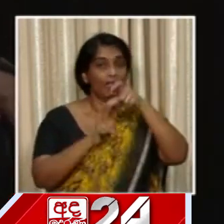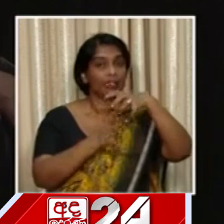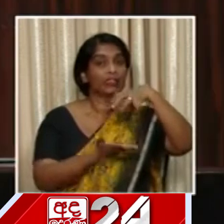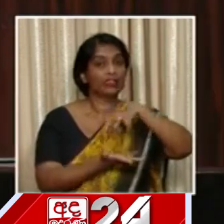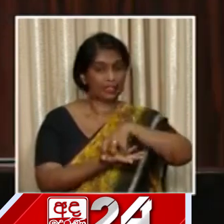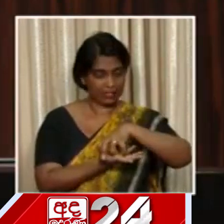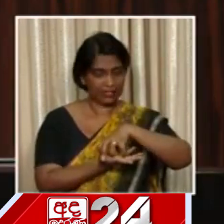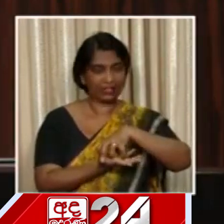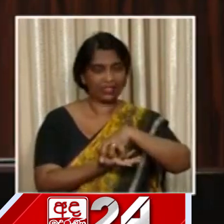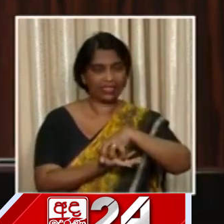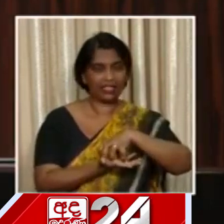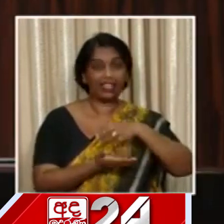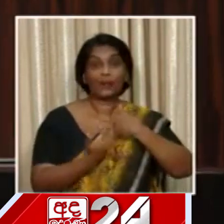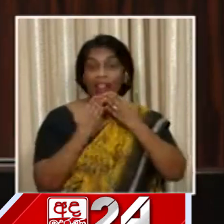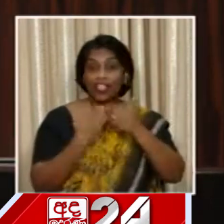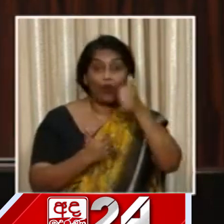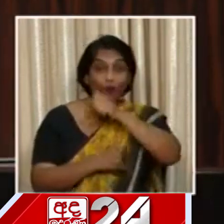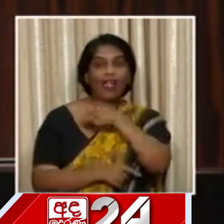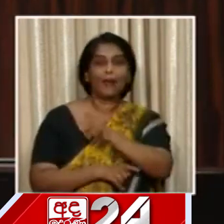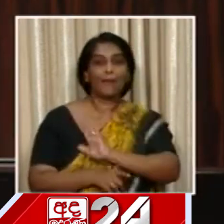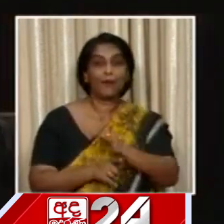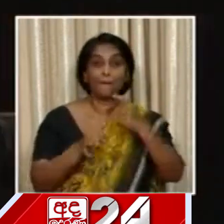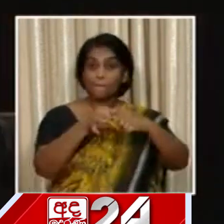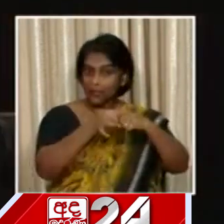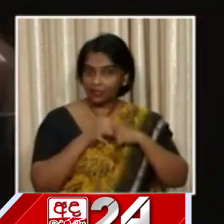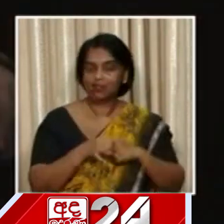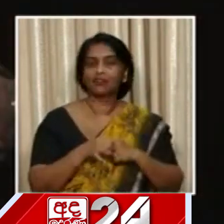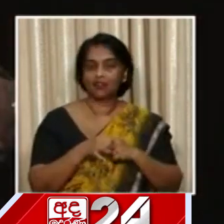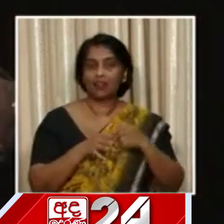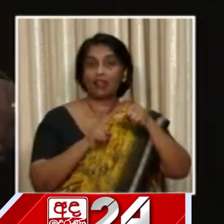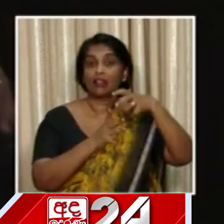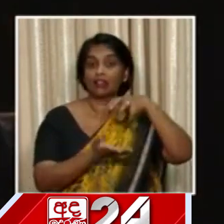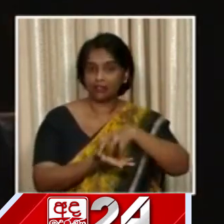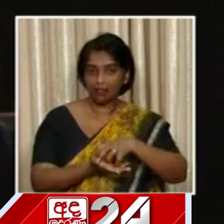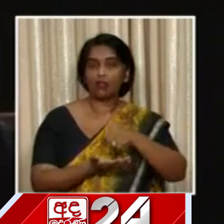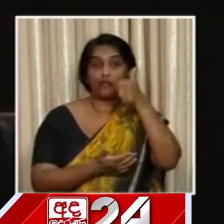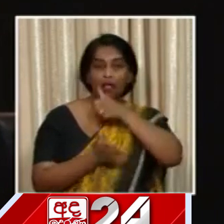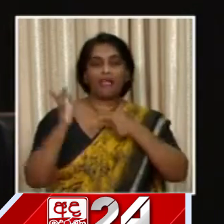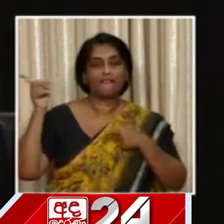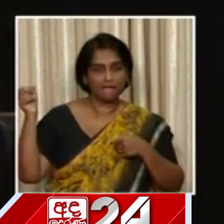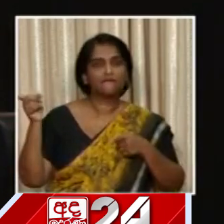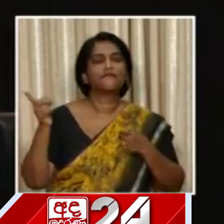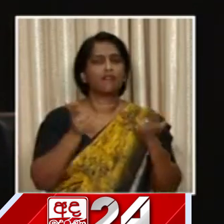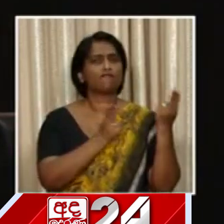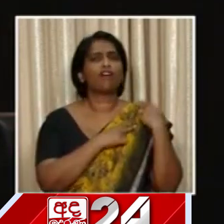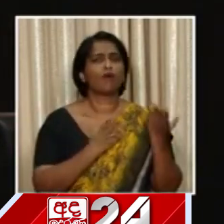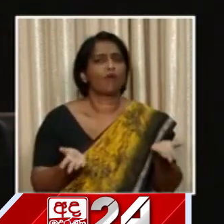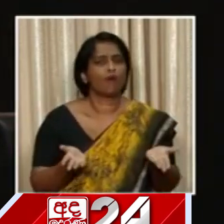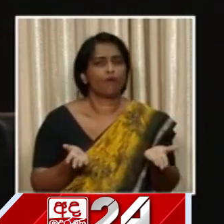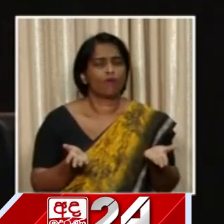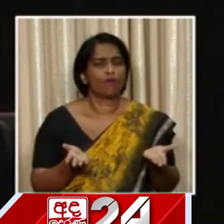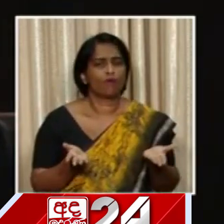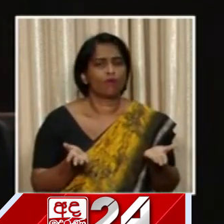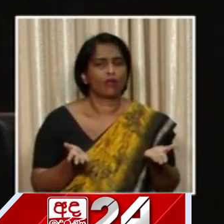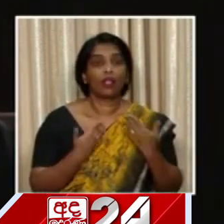දිස්ත්‍රික්කේ බොහොම ස්තුති වේ හොරකමට මේ ප්‍රශ්නේ ඉදිරිපත් කරා තමයි මහින්දානන්ද ඔබතුමා කිව්වේ. හරි බොහොම ස්තුති. ඉතින් එතකොට කවුද මේකට වග්